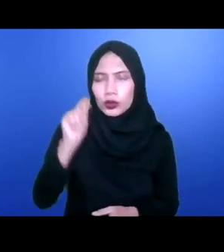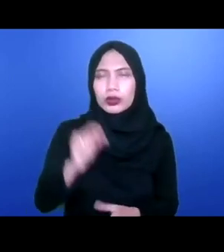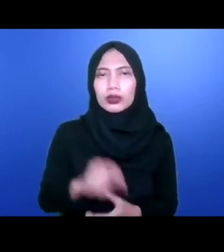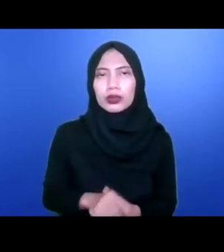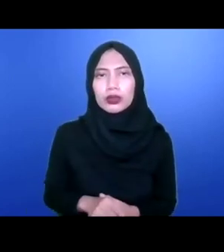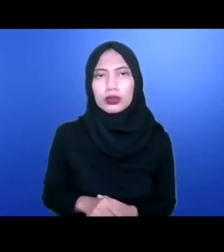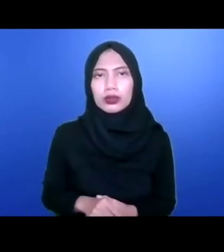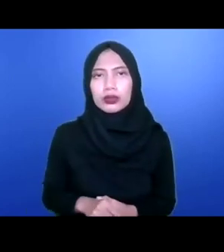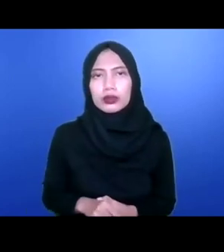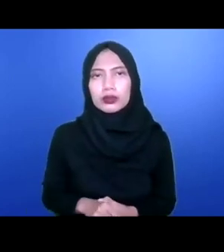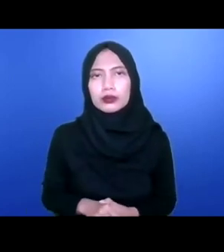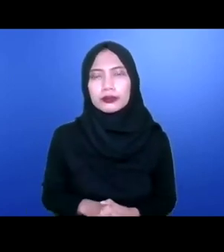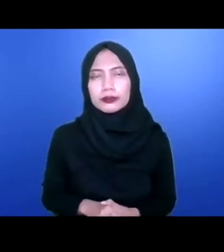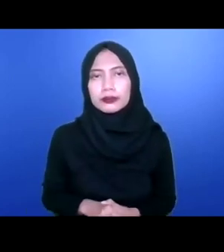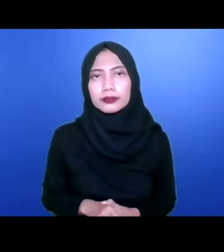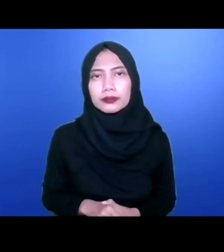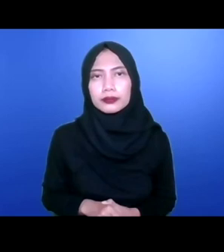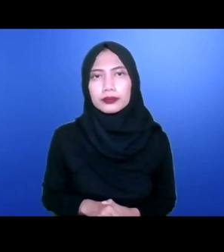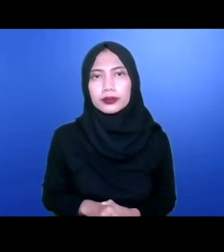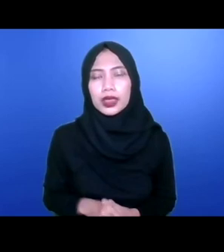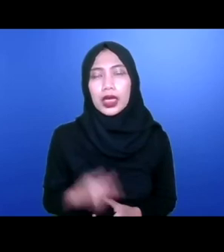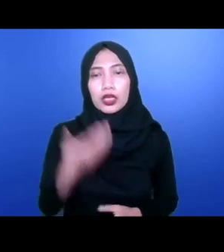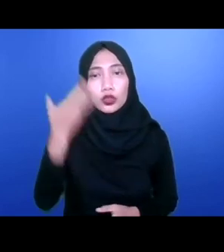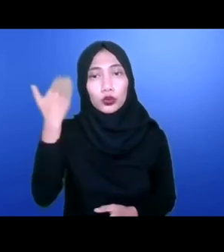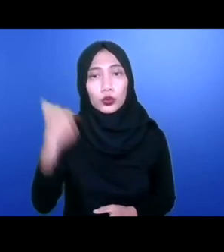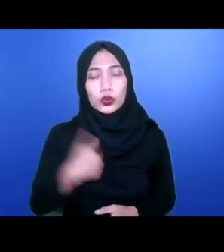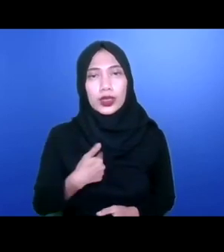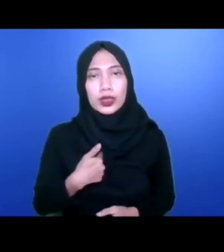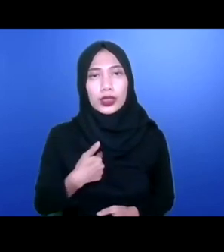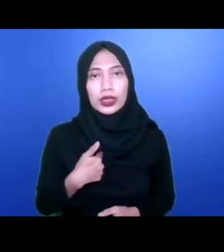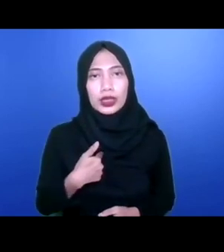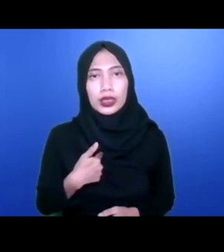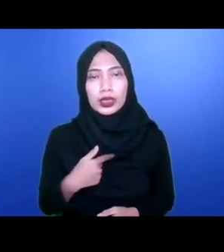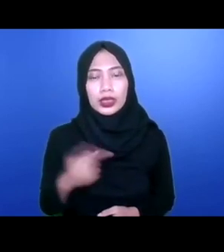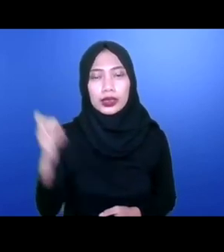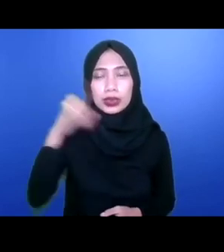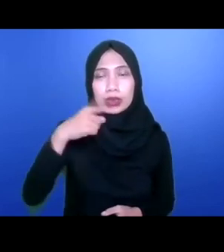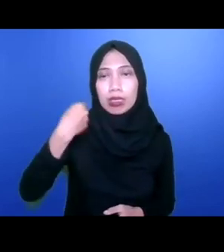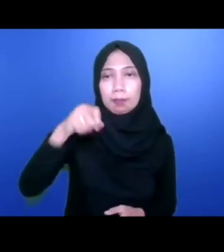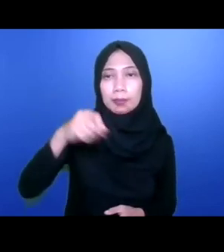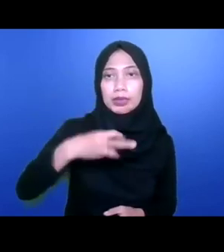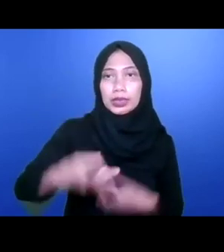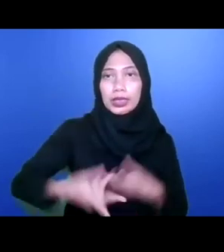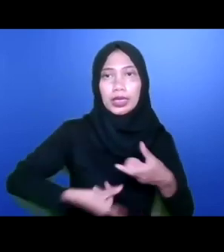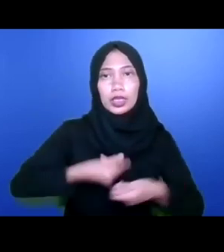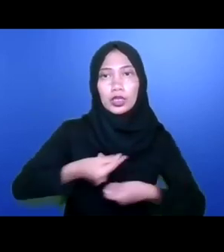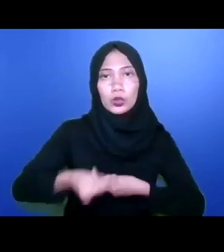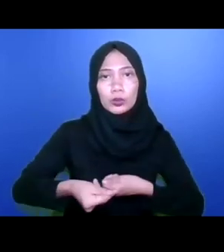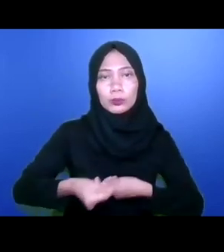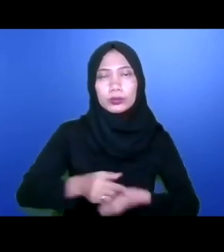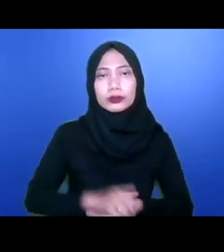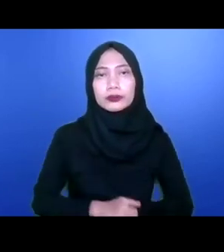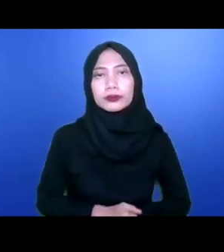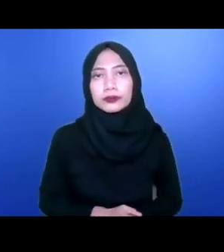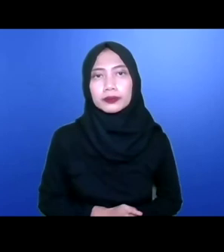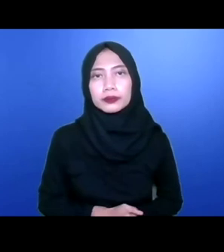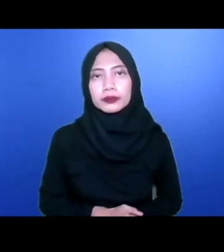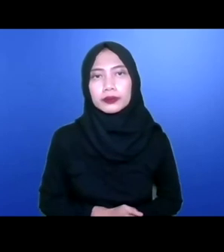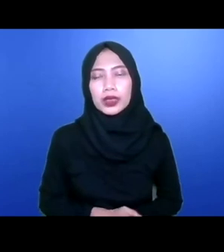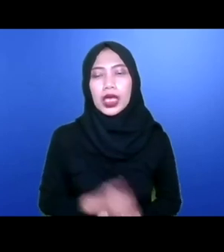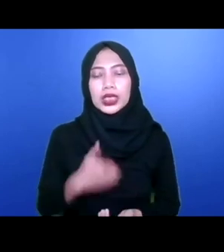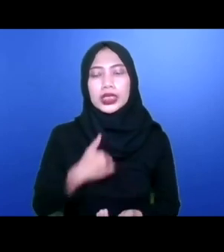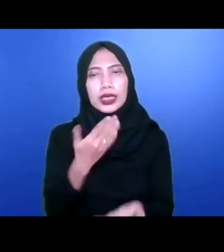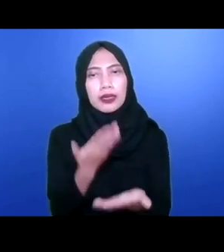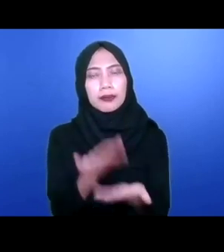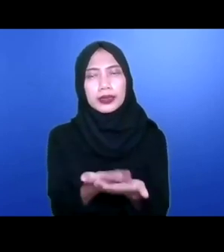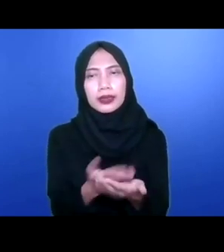sudah bicarakan banyak. Dulu saya pernah ke Kemenko Perekonomian, ke Pak Is, sebelum ada DNKI, sudah minta bahwa